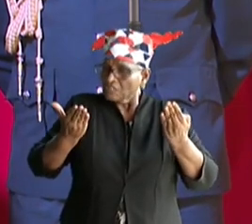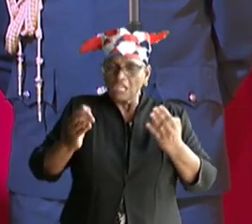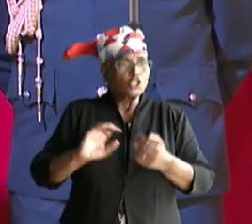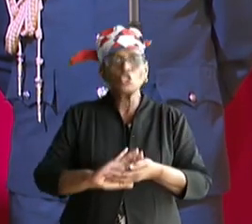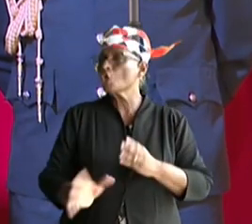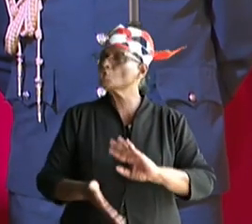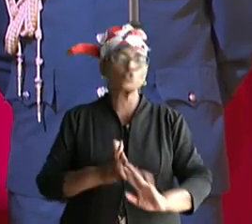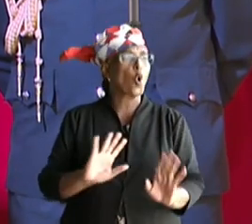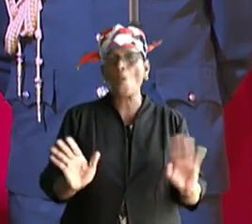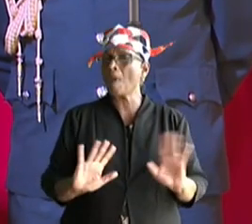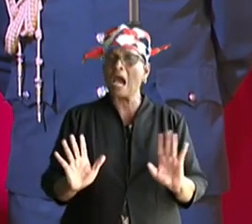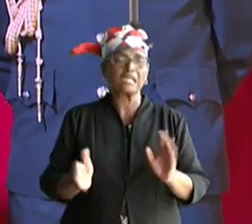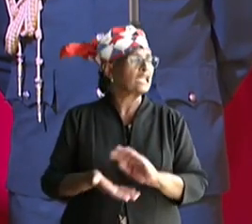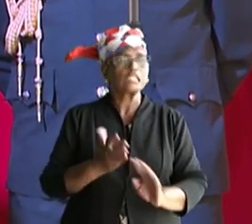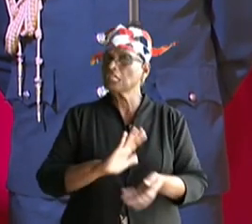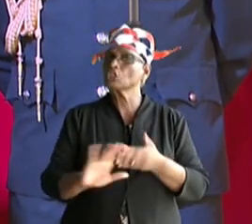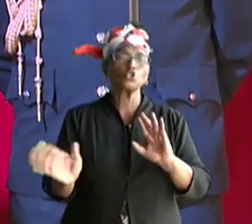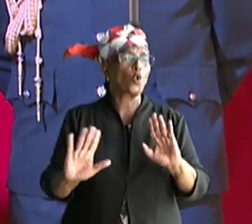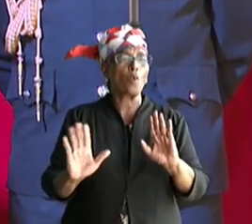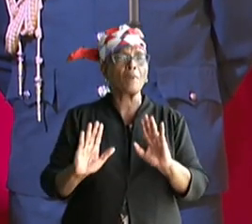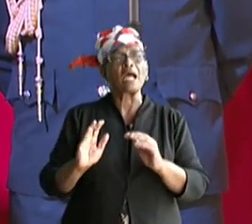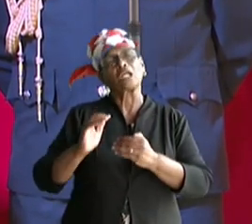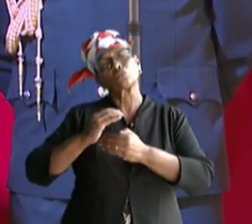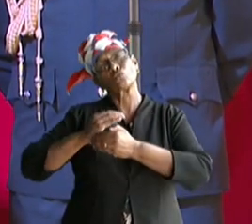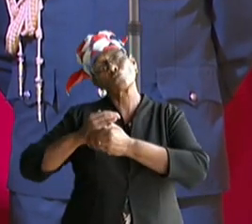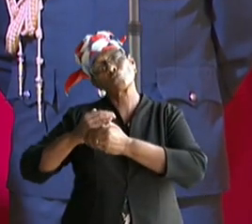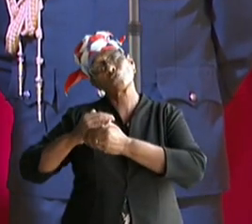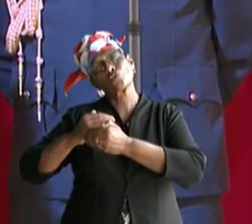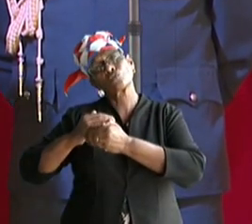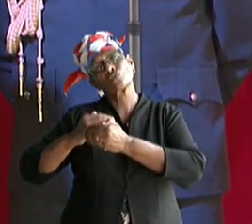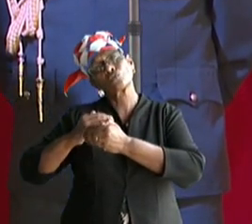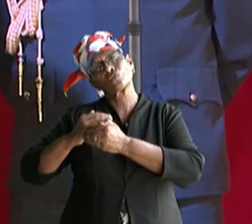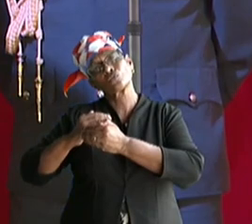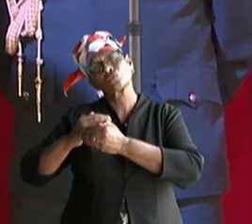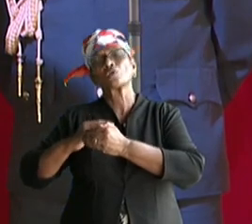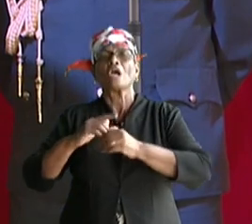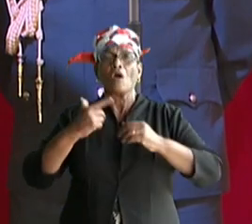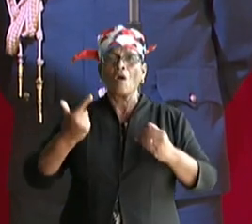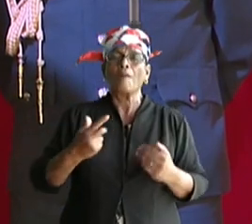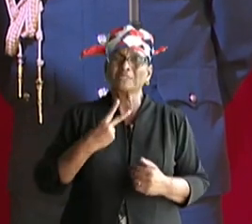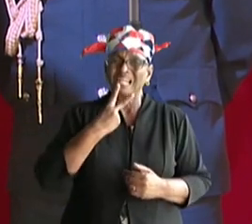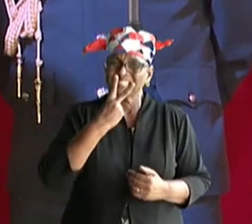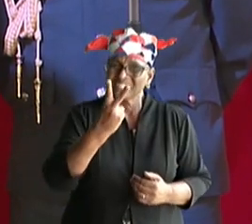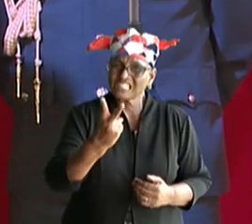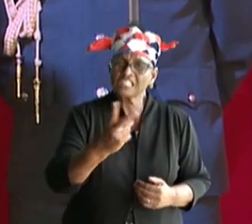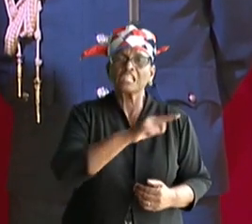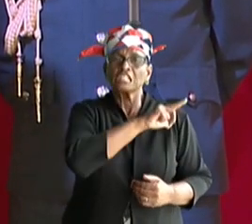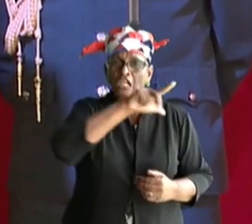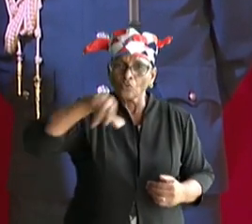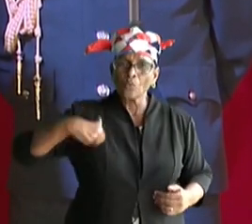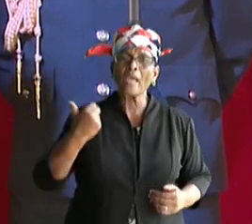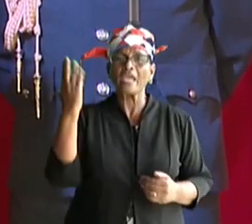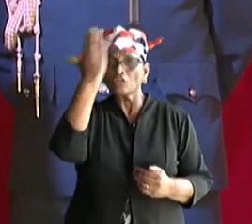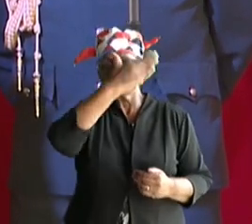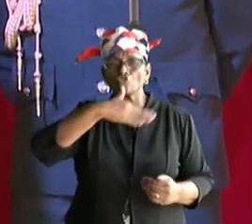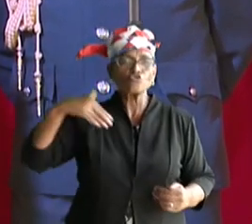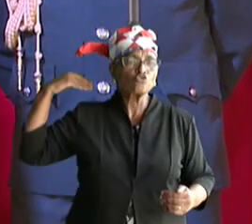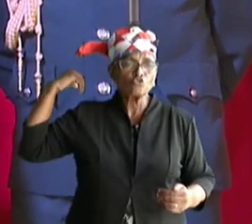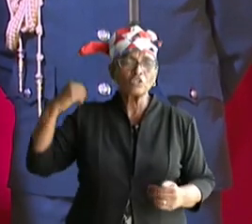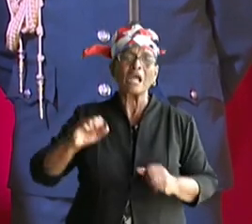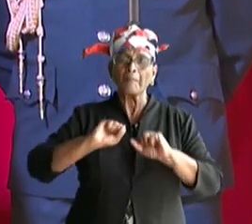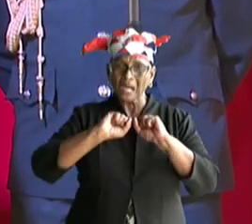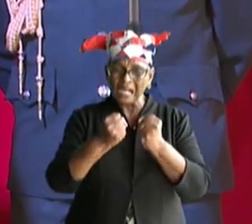zijn geweest. Laten we hen troosten door met onze daden te laten zien dat Suriname dat mooie land